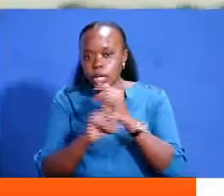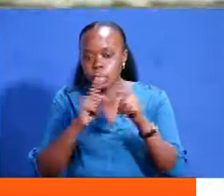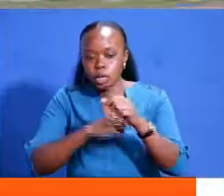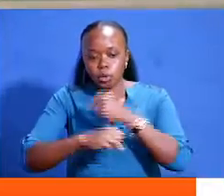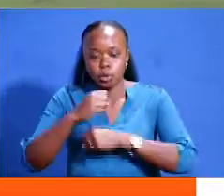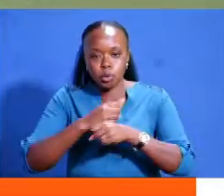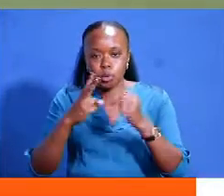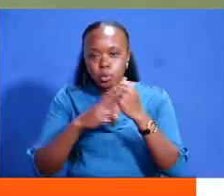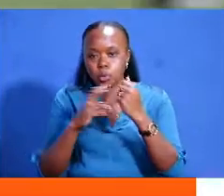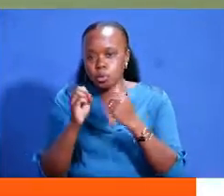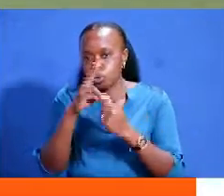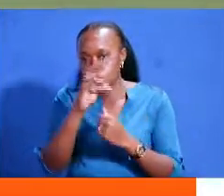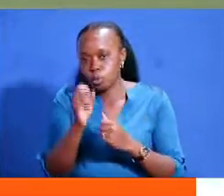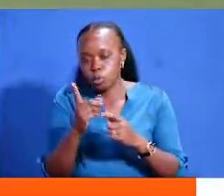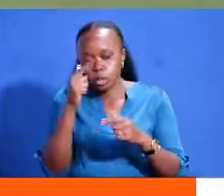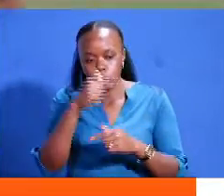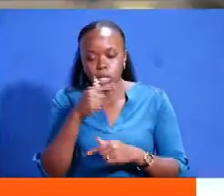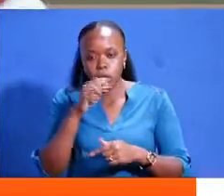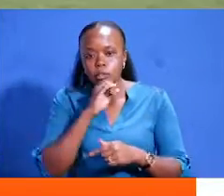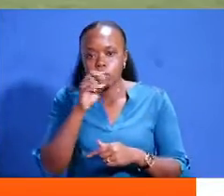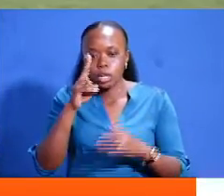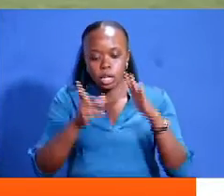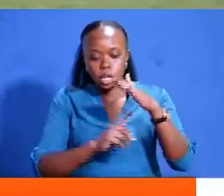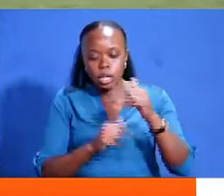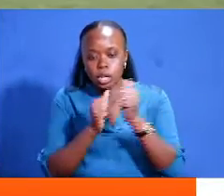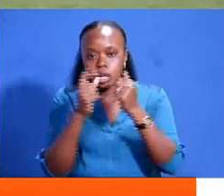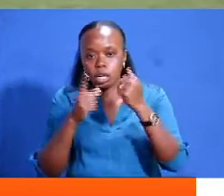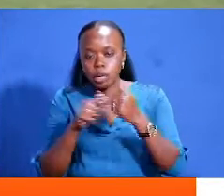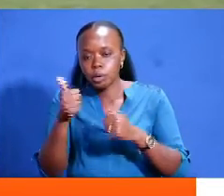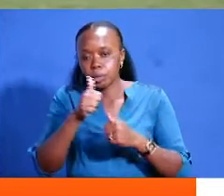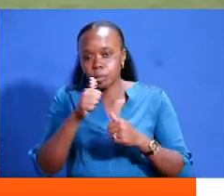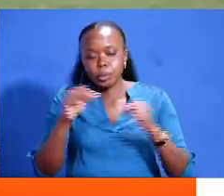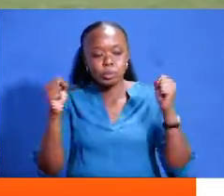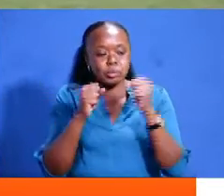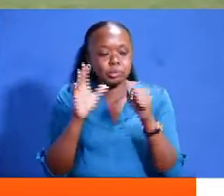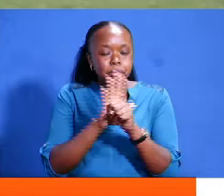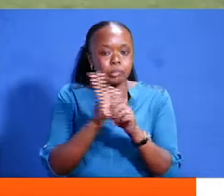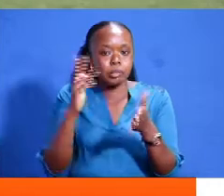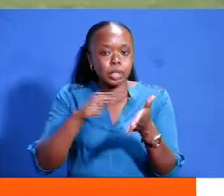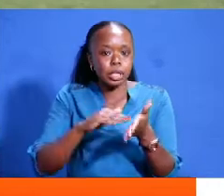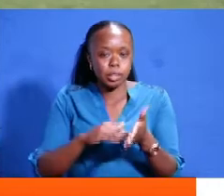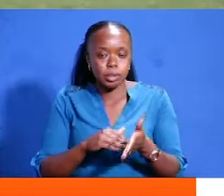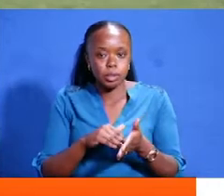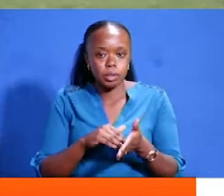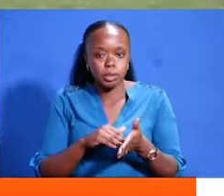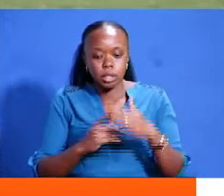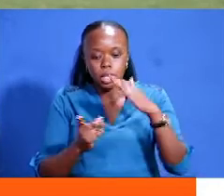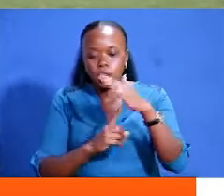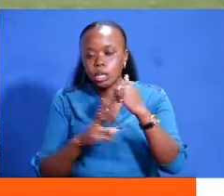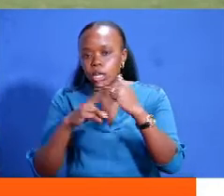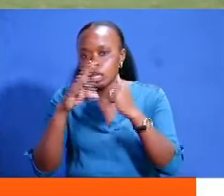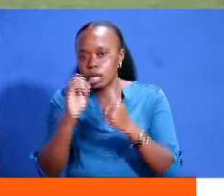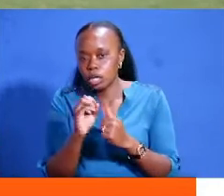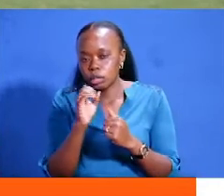Costa Rica mwaka 2022. Hapa under 17 na bado nimefurahi tena kurudi